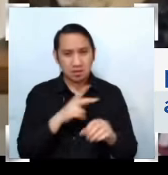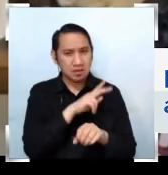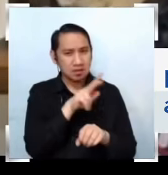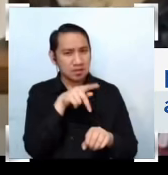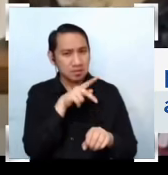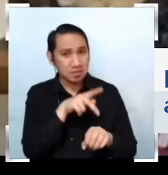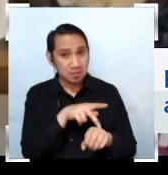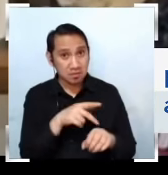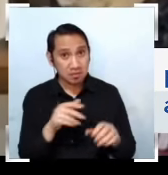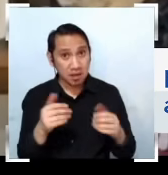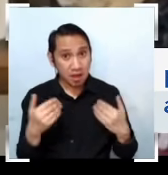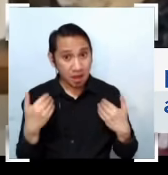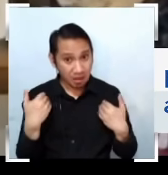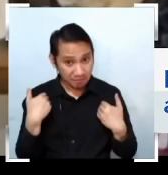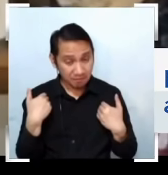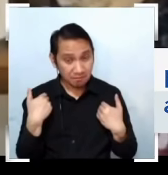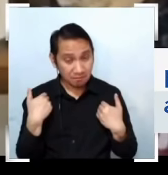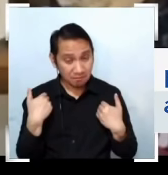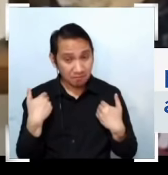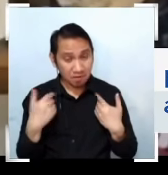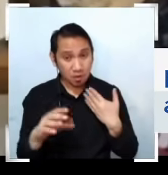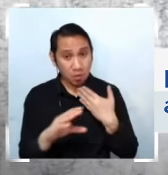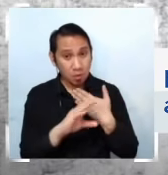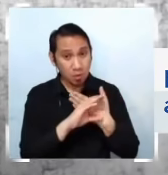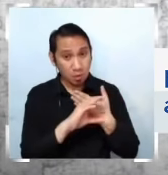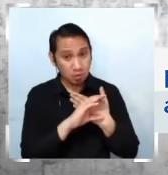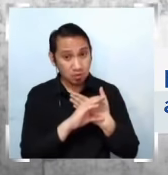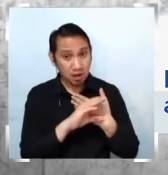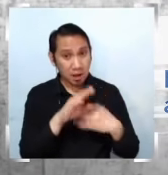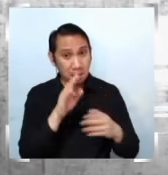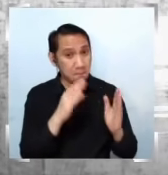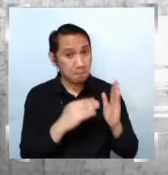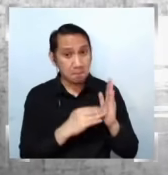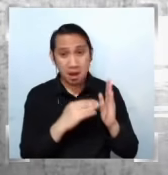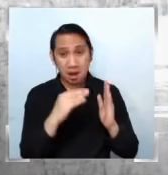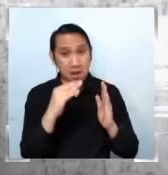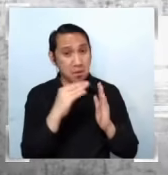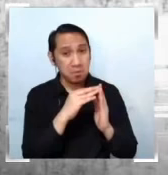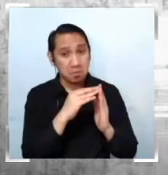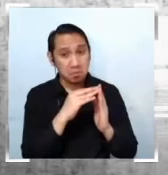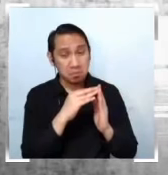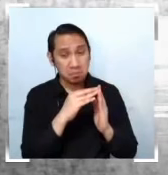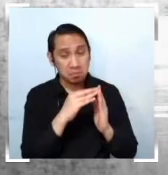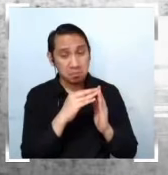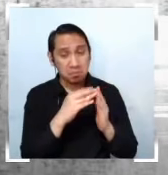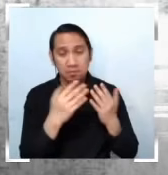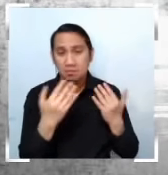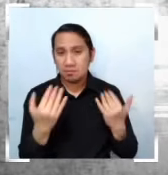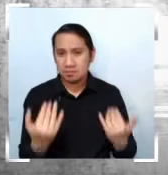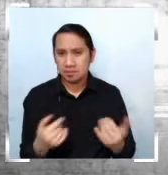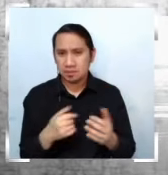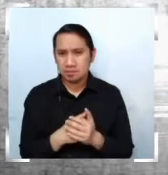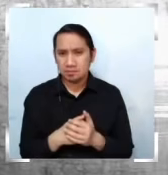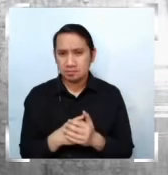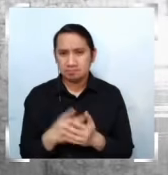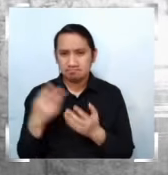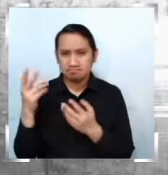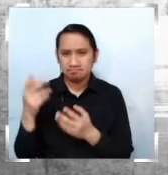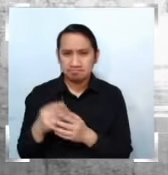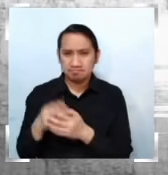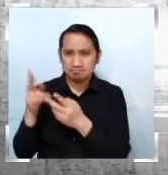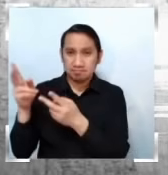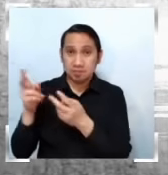nakabingwit ng bilyong halagang kontrata? Sa nakuhang records ng senadora sa Ministry of Justice Investigation Bureau ng